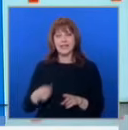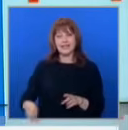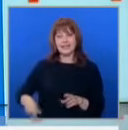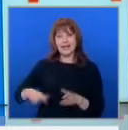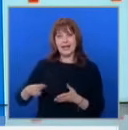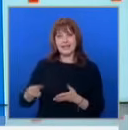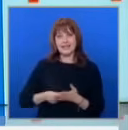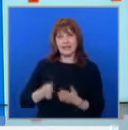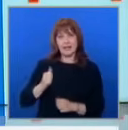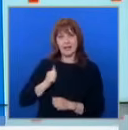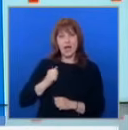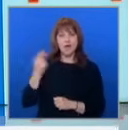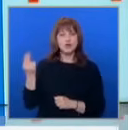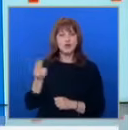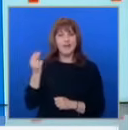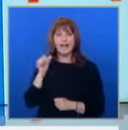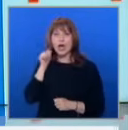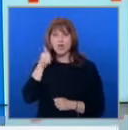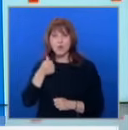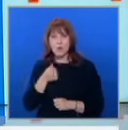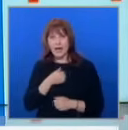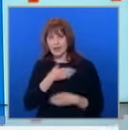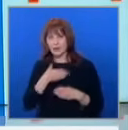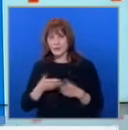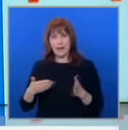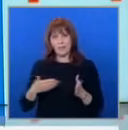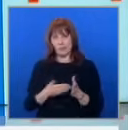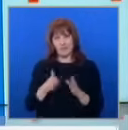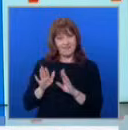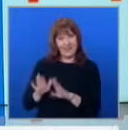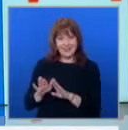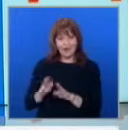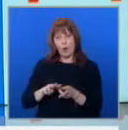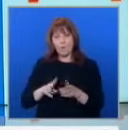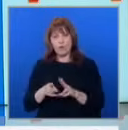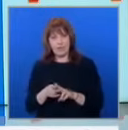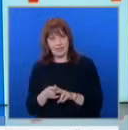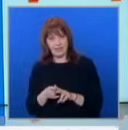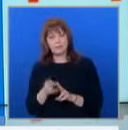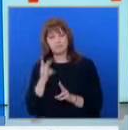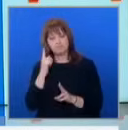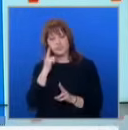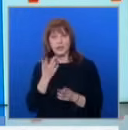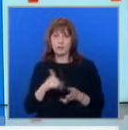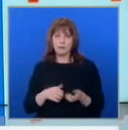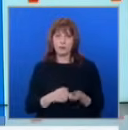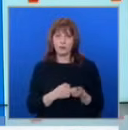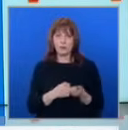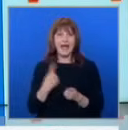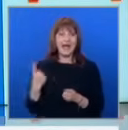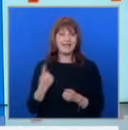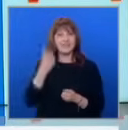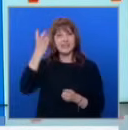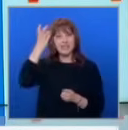НАТО. Словакия и Унгария, които досега бяха против неговата кандидатура, промениха позициите си и го подкрепих.